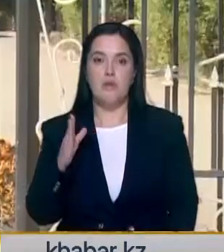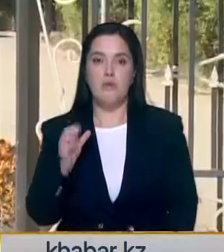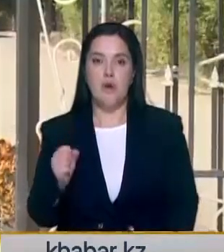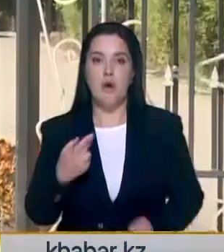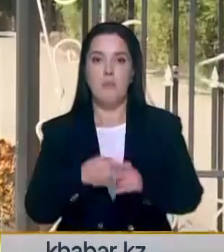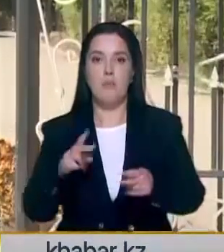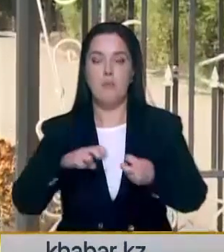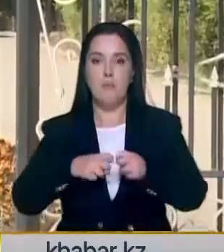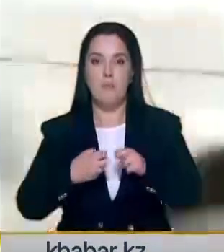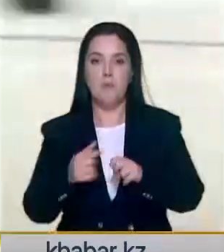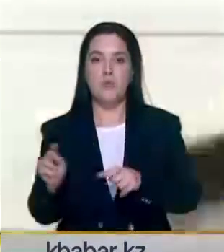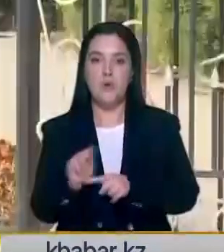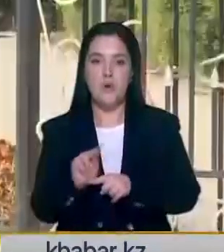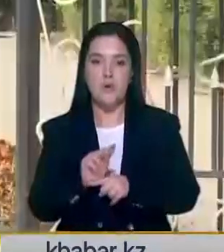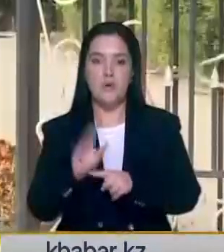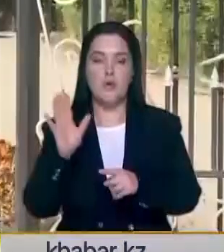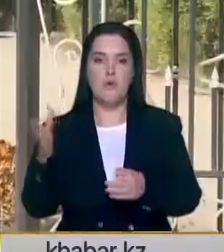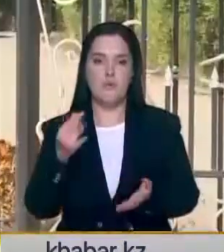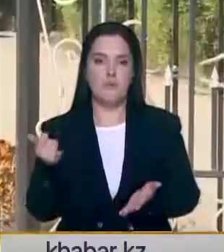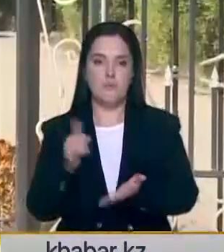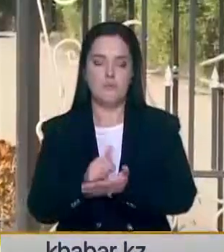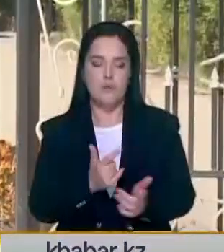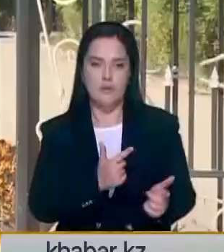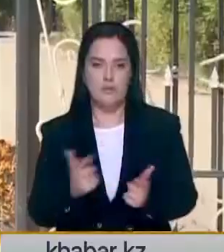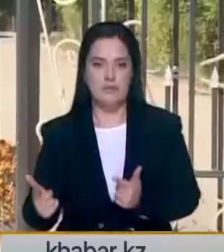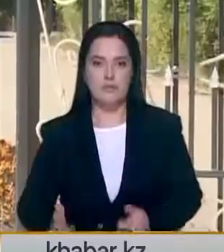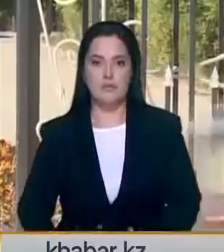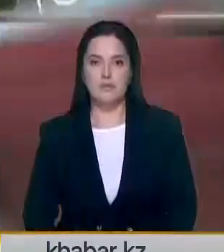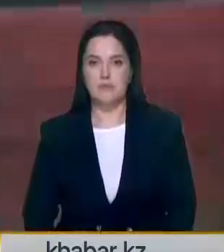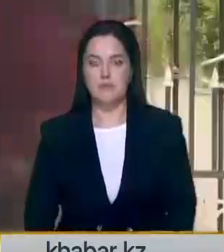точечные проблемы устраняются а отопление подключили ко всем объектам